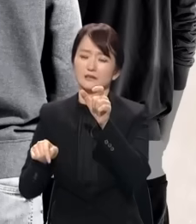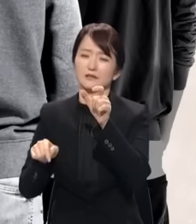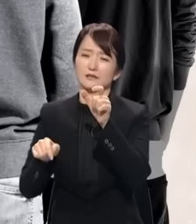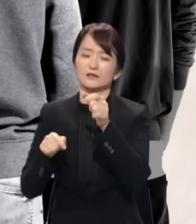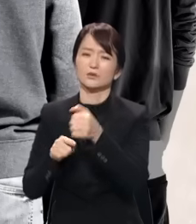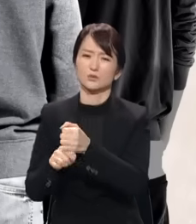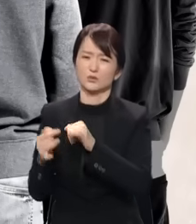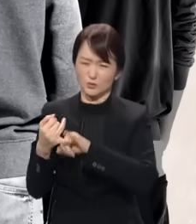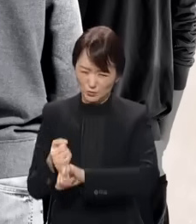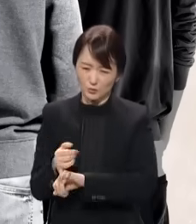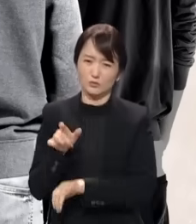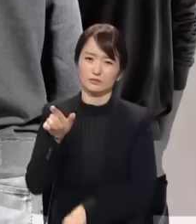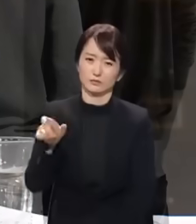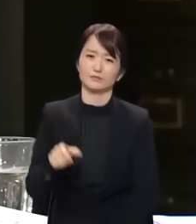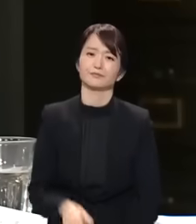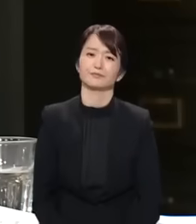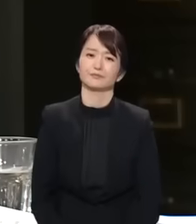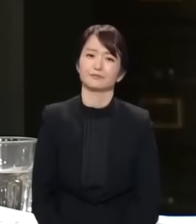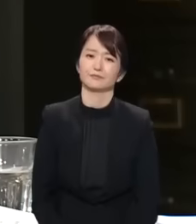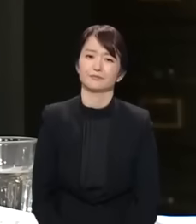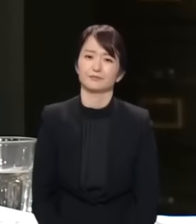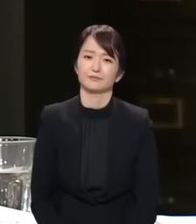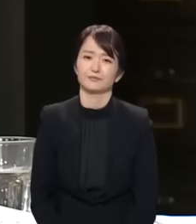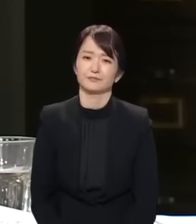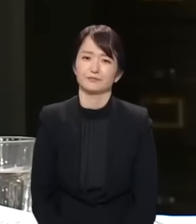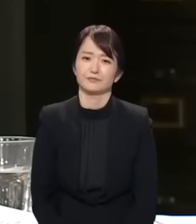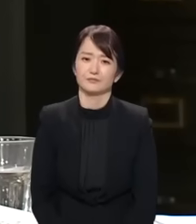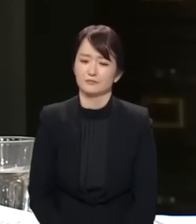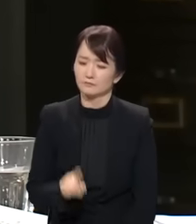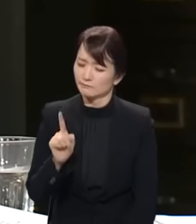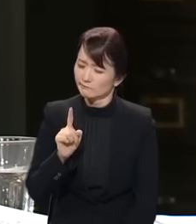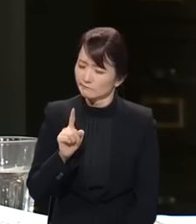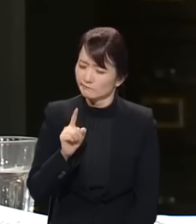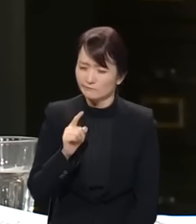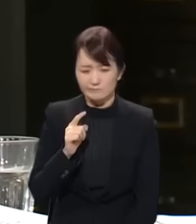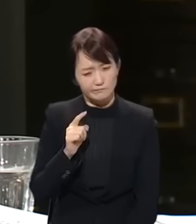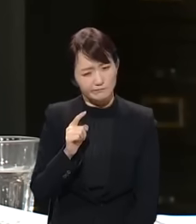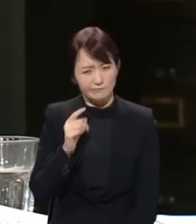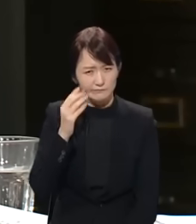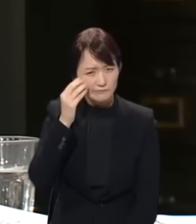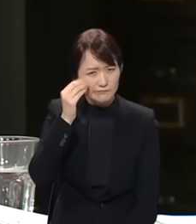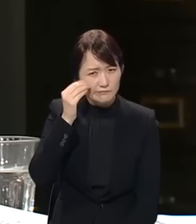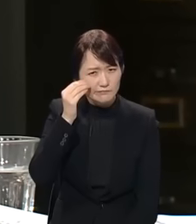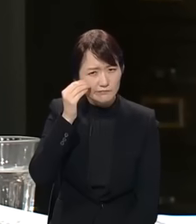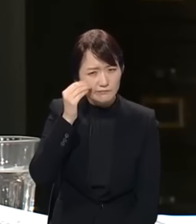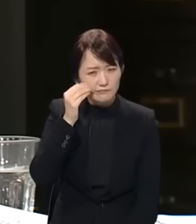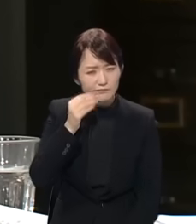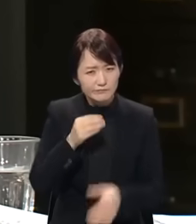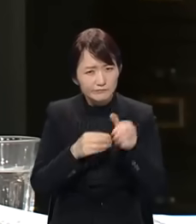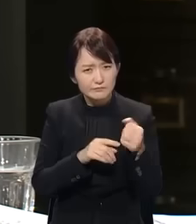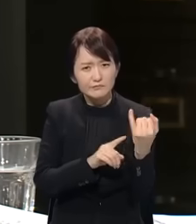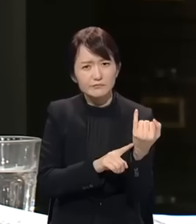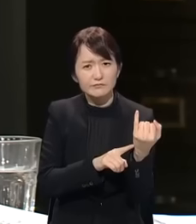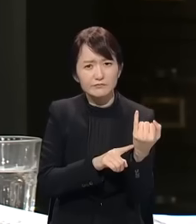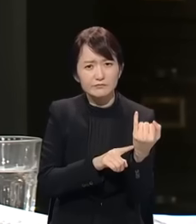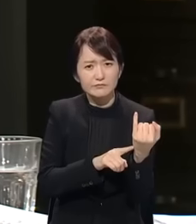따라요. 저런 사람들 보면. 자, 그런데 뭔가 이 수상함, 사장님의 촉, 별점 테러범의 정체를 찾아